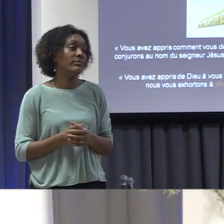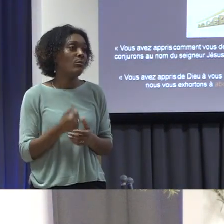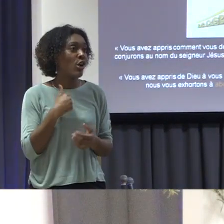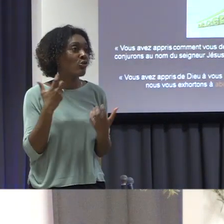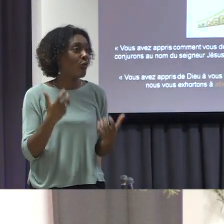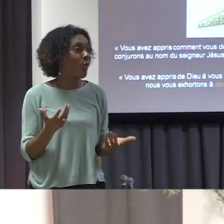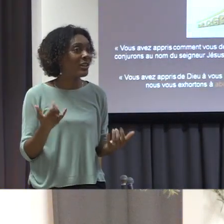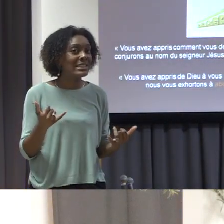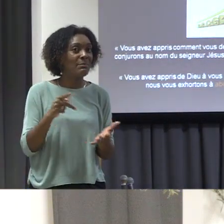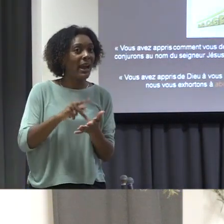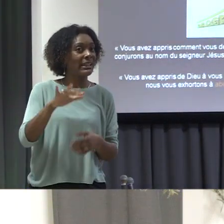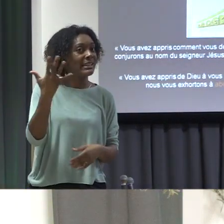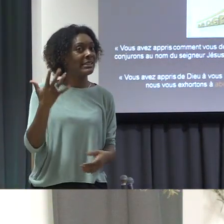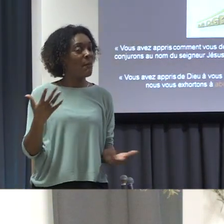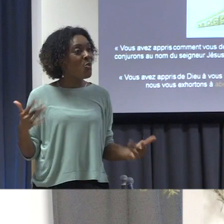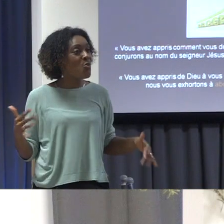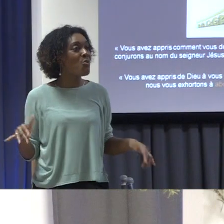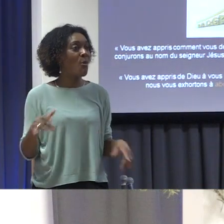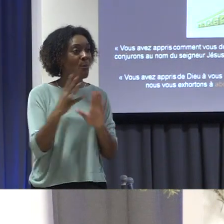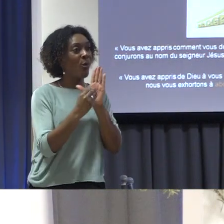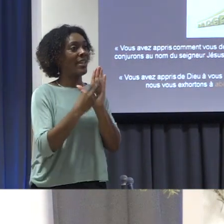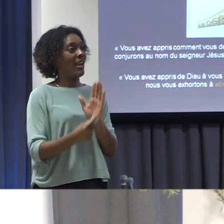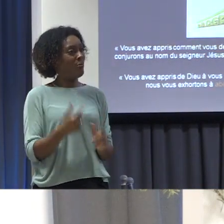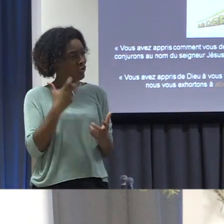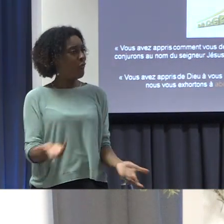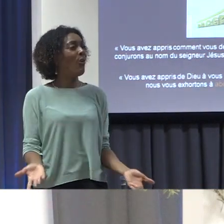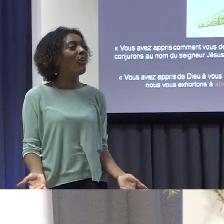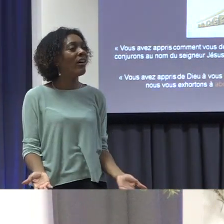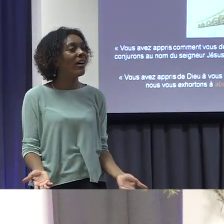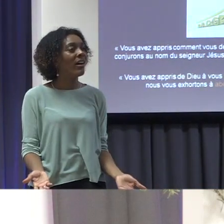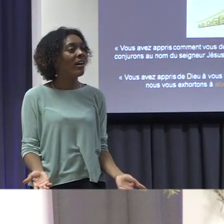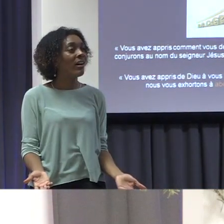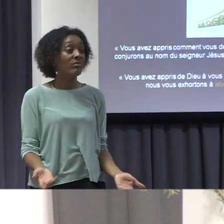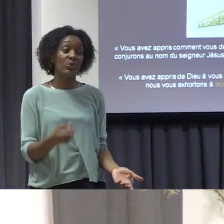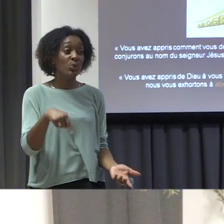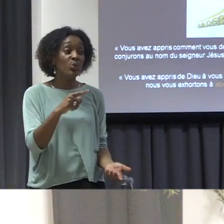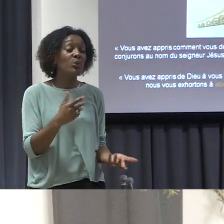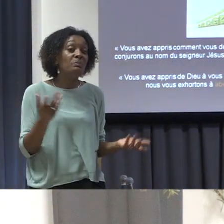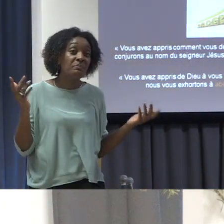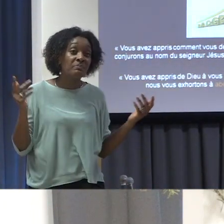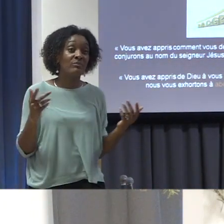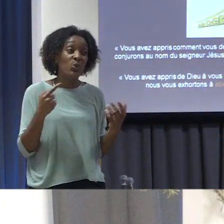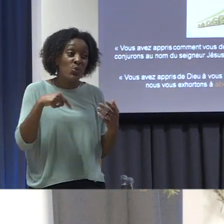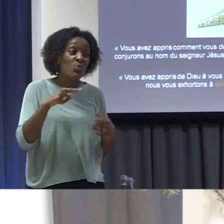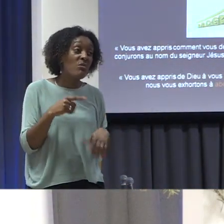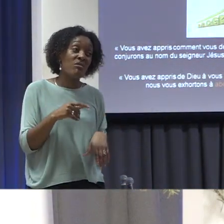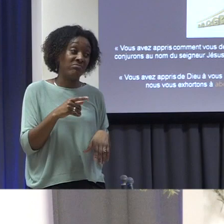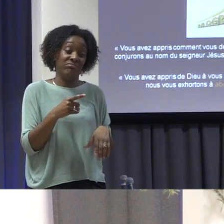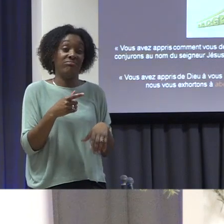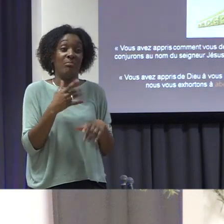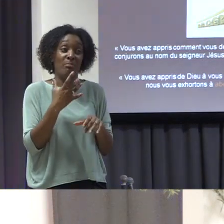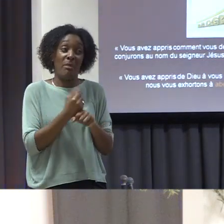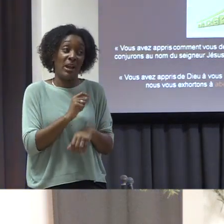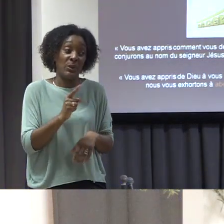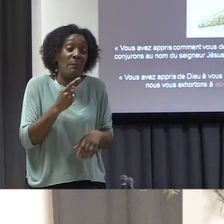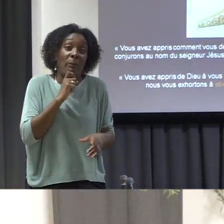sommes des exemples, comme il nous est dit dans ce texte. On en est peut-être loin, je ne sais pas, mais qu'on puisse être dans